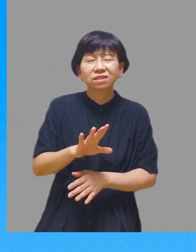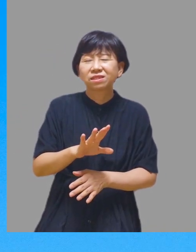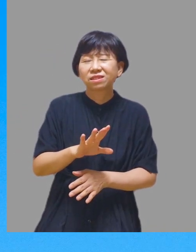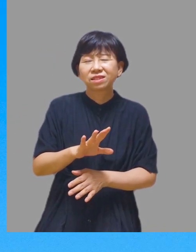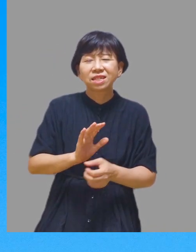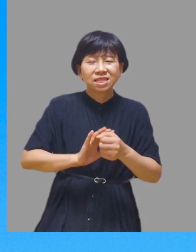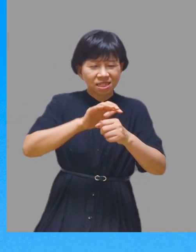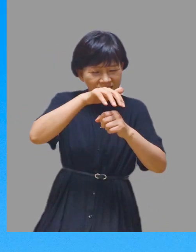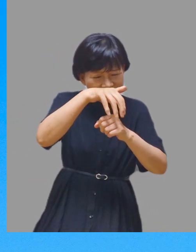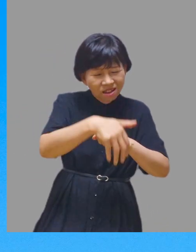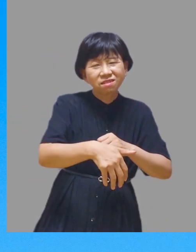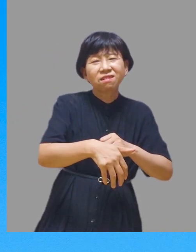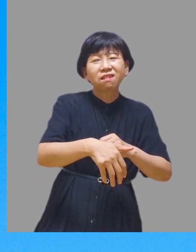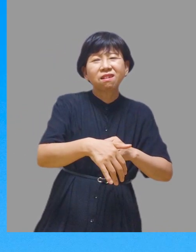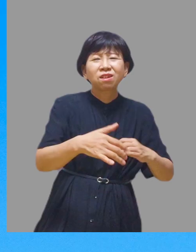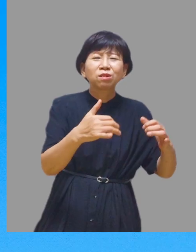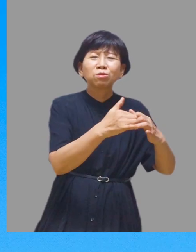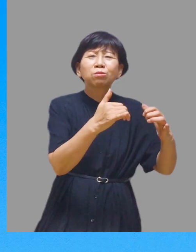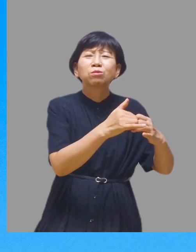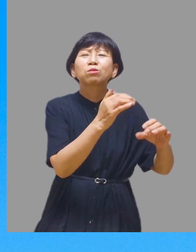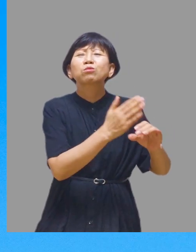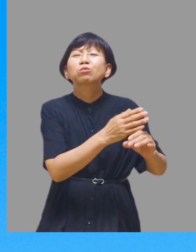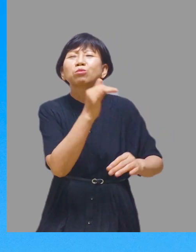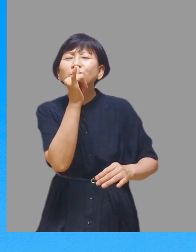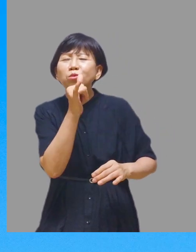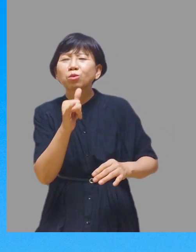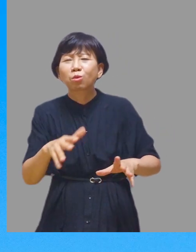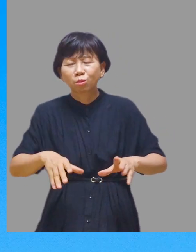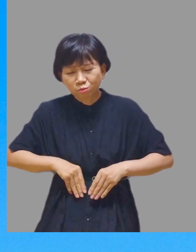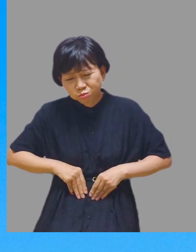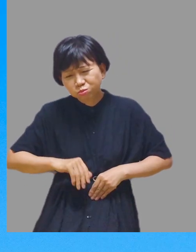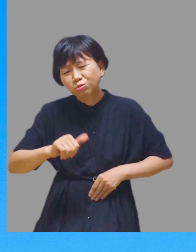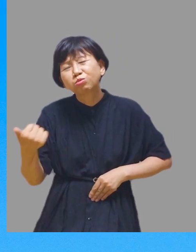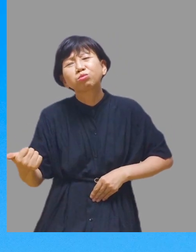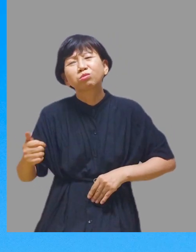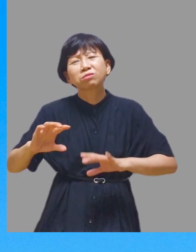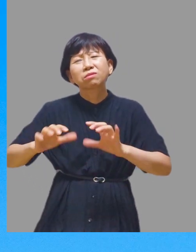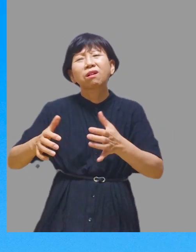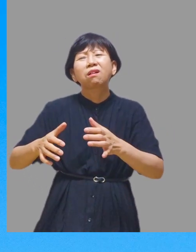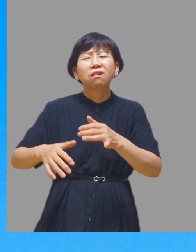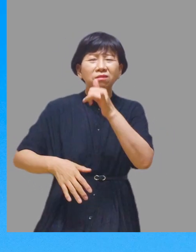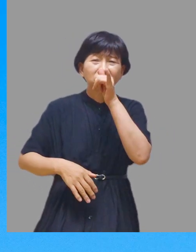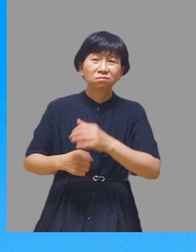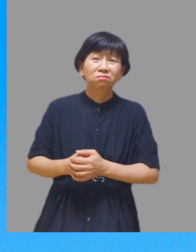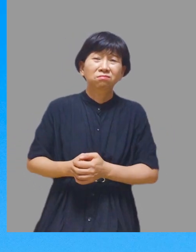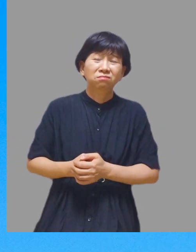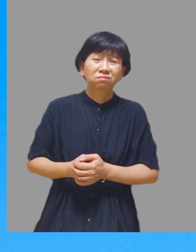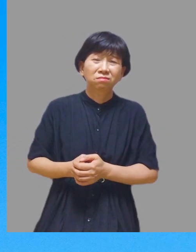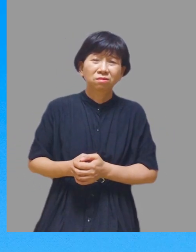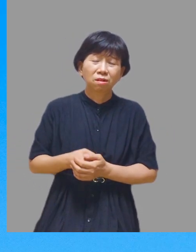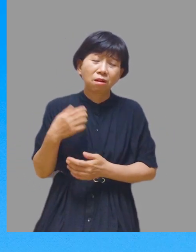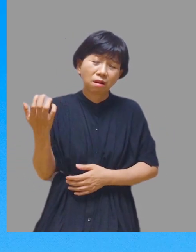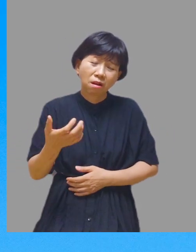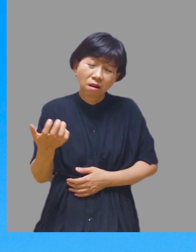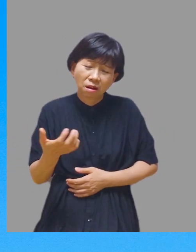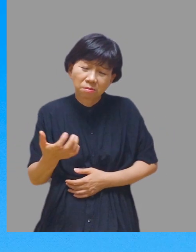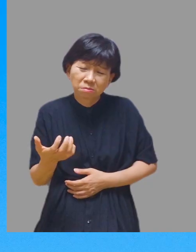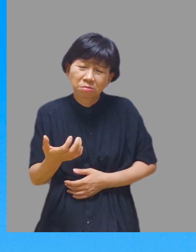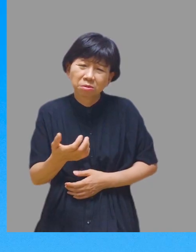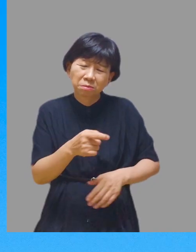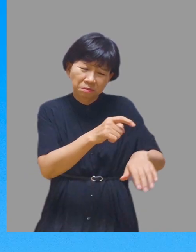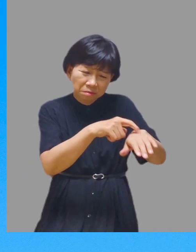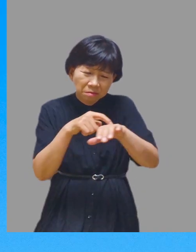나라들, 뭐 전쟁 가운데 있는 나라들도 있잖아요. 굶어 죽고 가는 나라들도 있잖아요. 여러분, 그 나라의 아픈 현실을 하나님 앞에